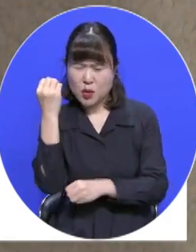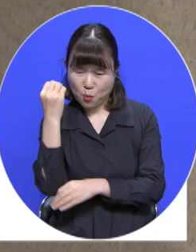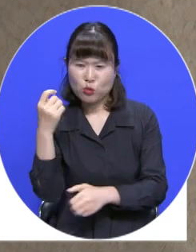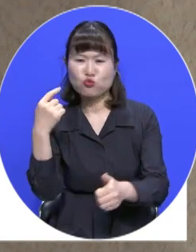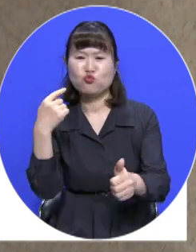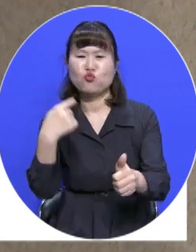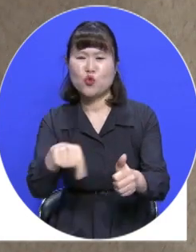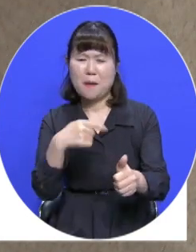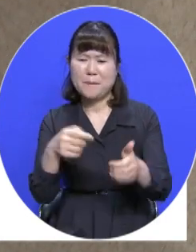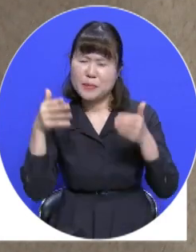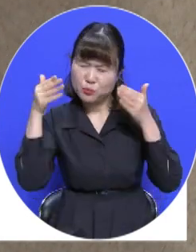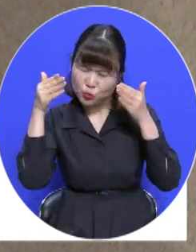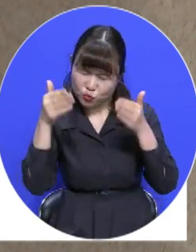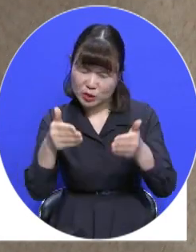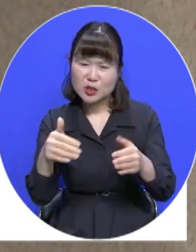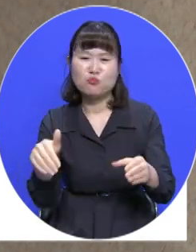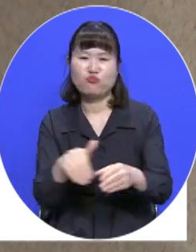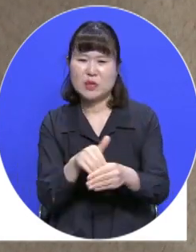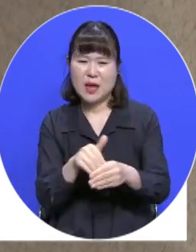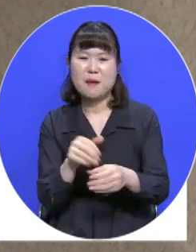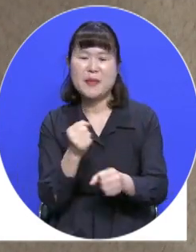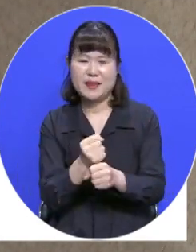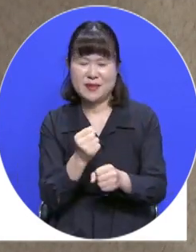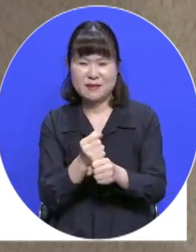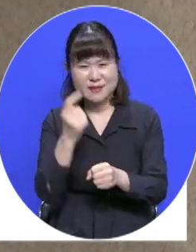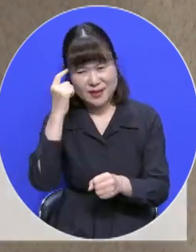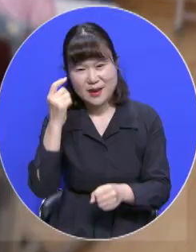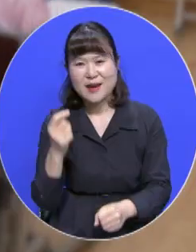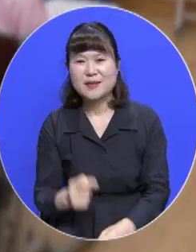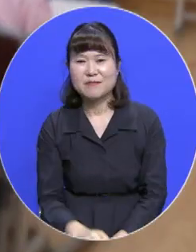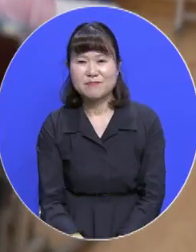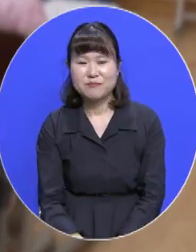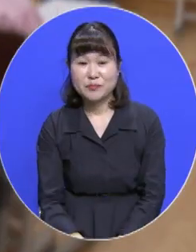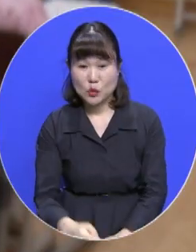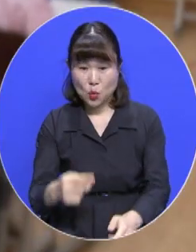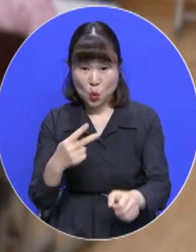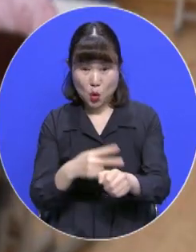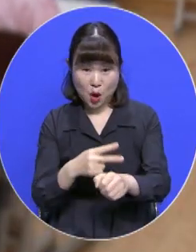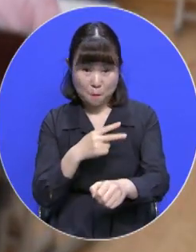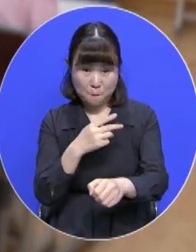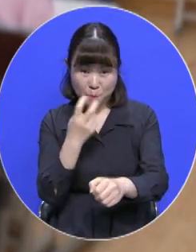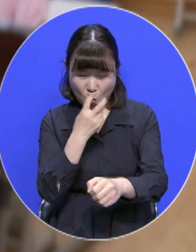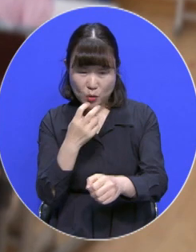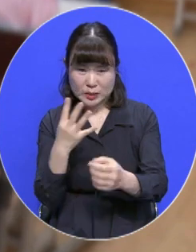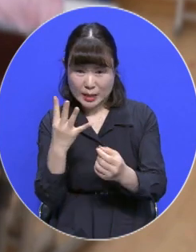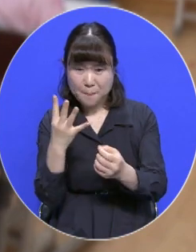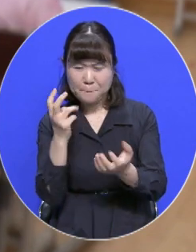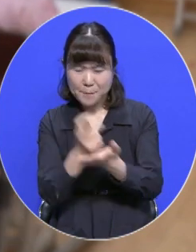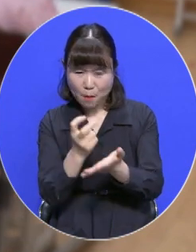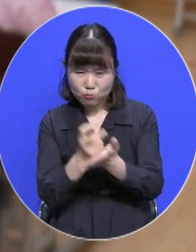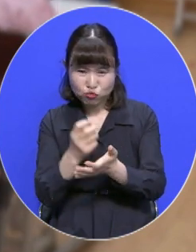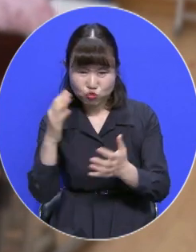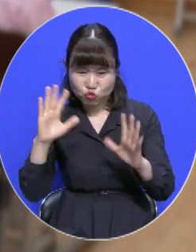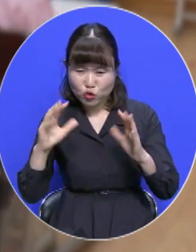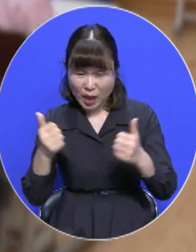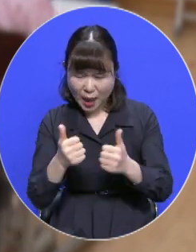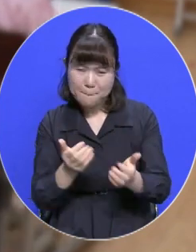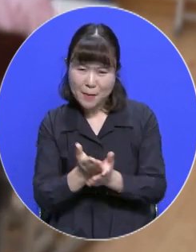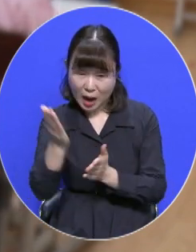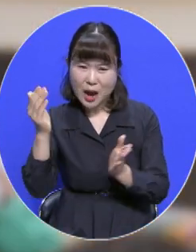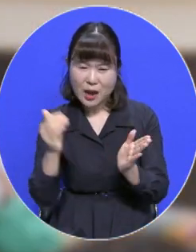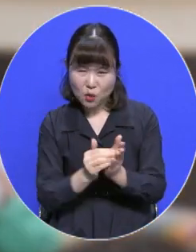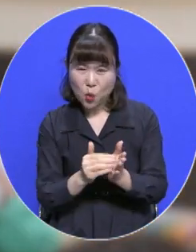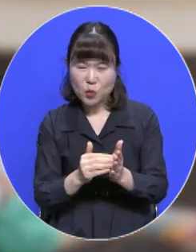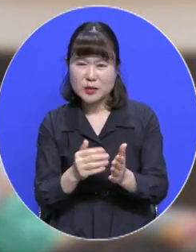수업에 집중할 수 있는 문화를 만드는 거다 이렇게 생각을 합니다. 교권보호사법은 최근 국회 문턱을 넘어 교권 회복을